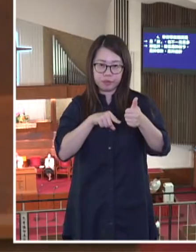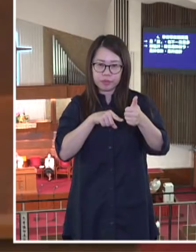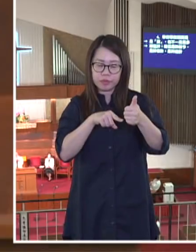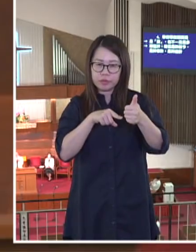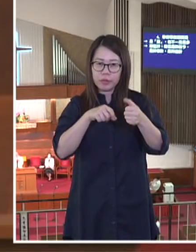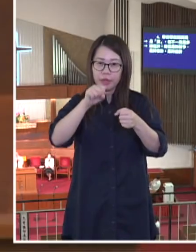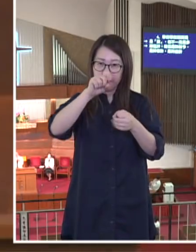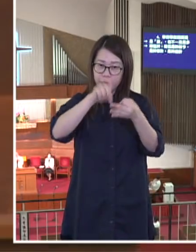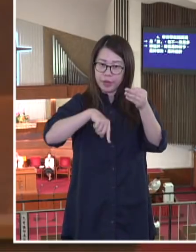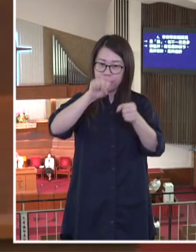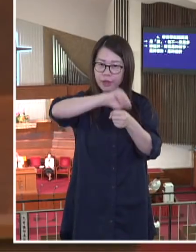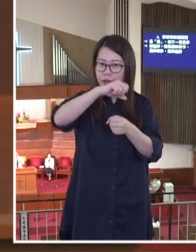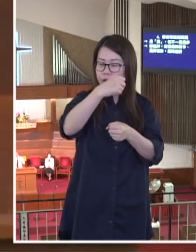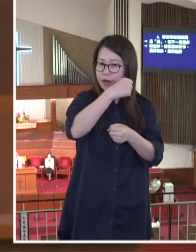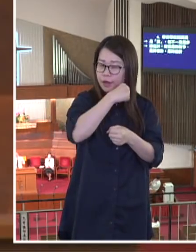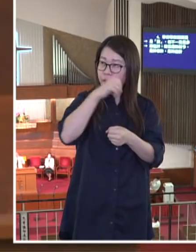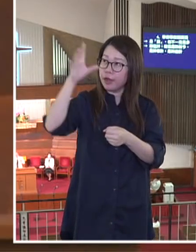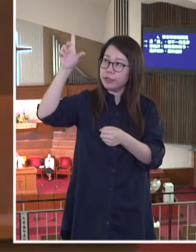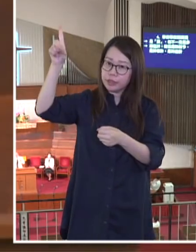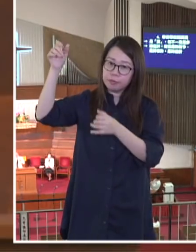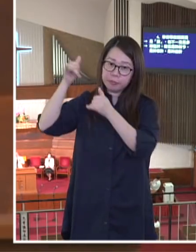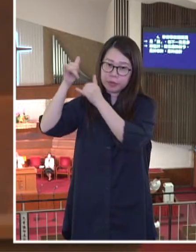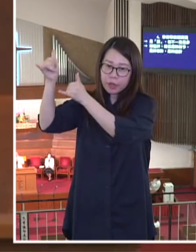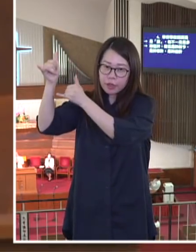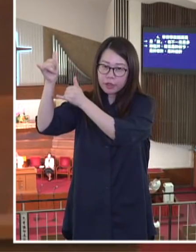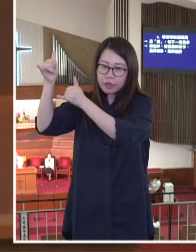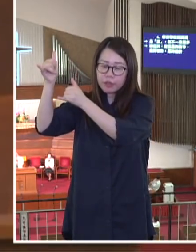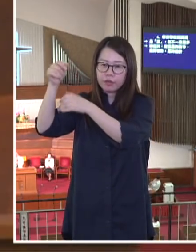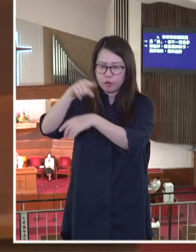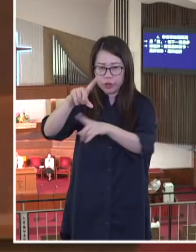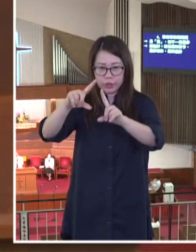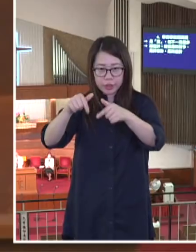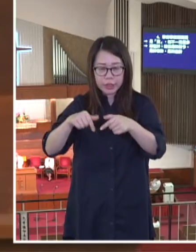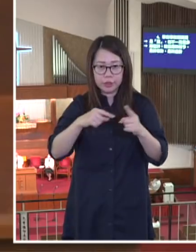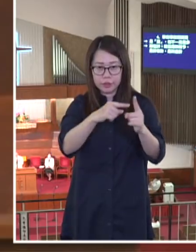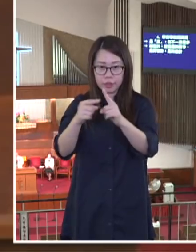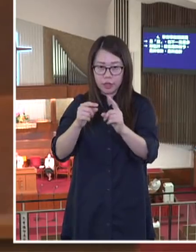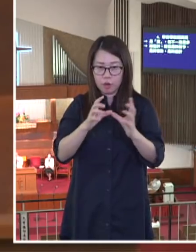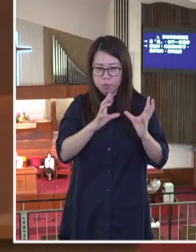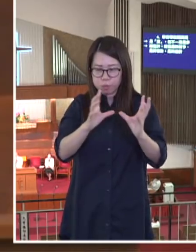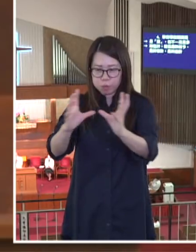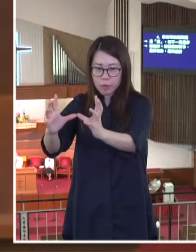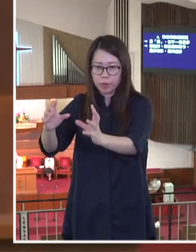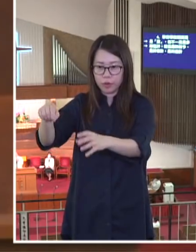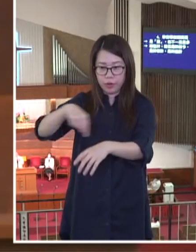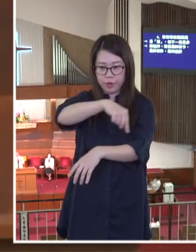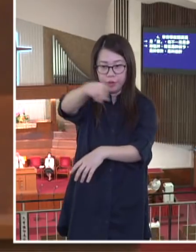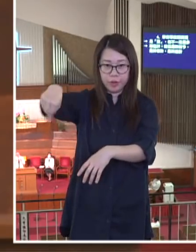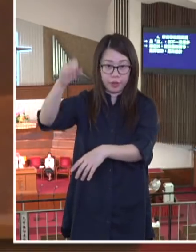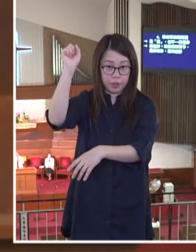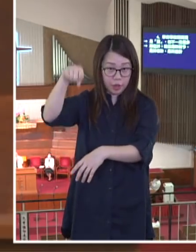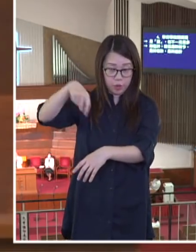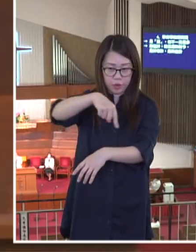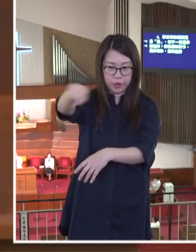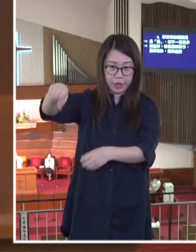神，我们看以色列人怎样去得到这个应许地。神是给他们的，跟从神就是信得